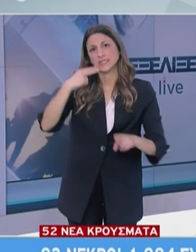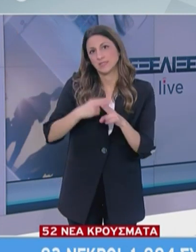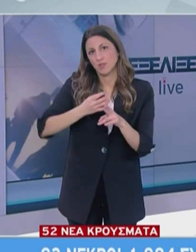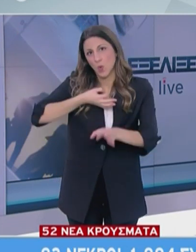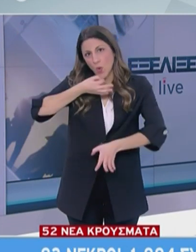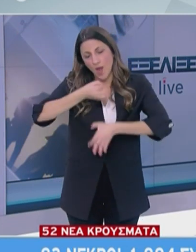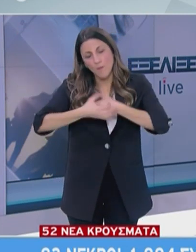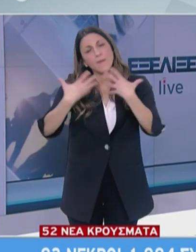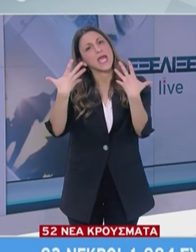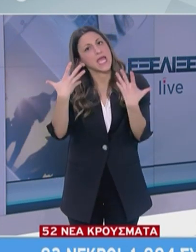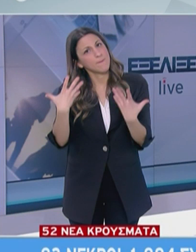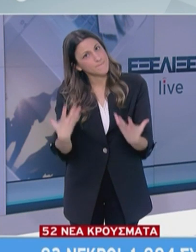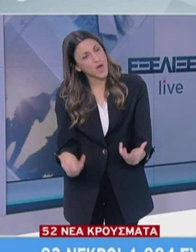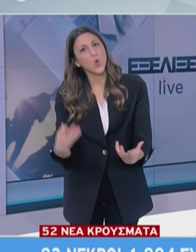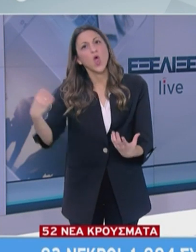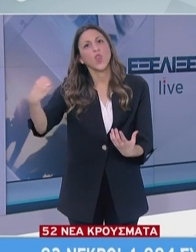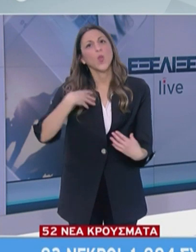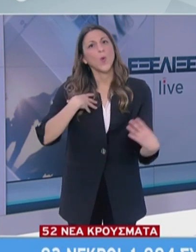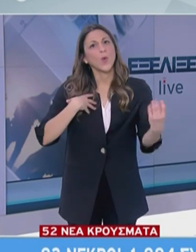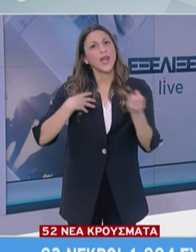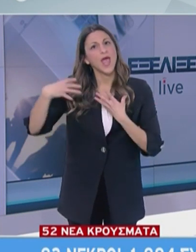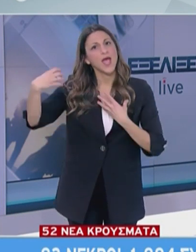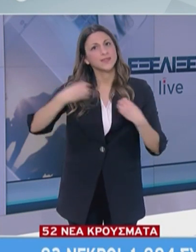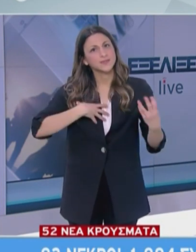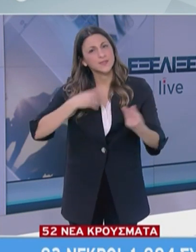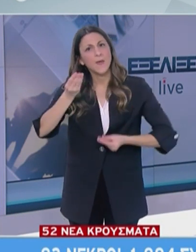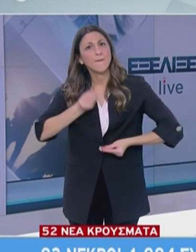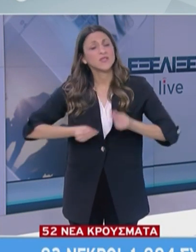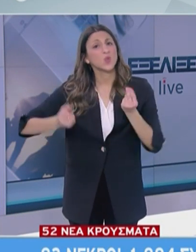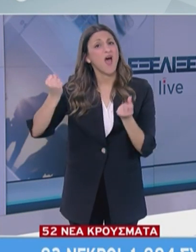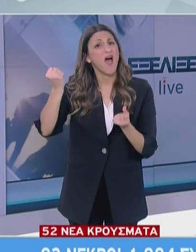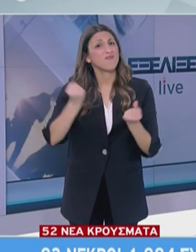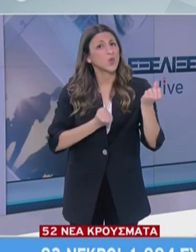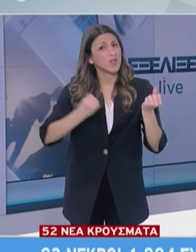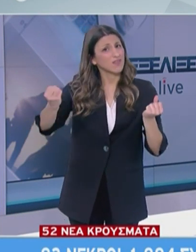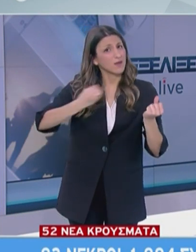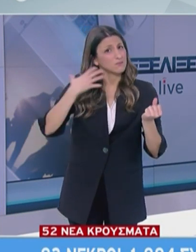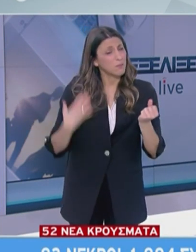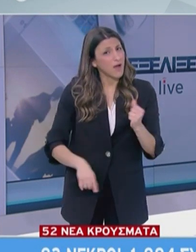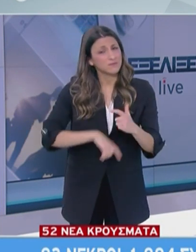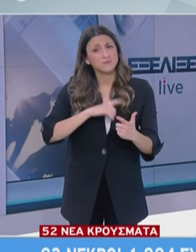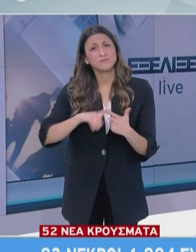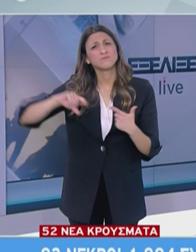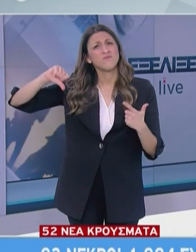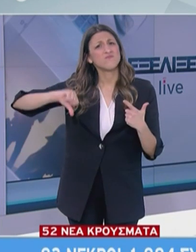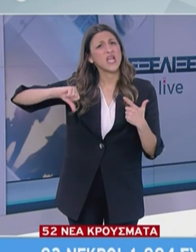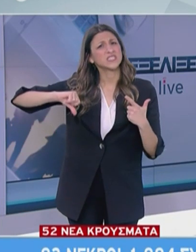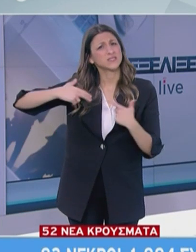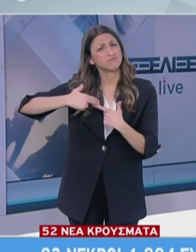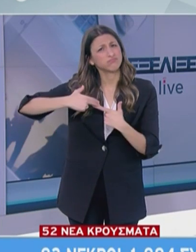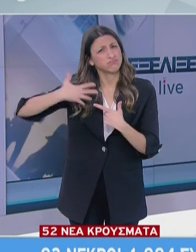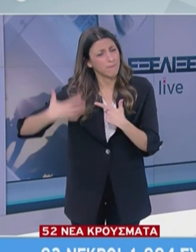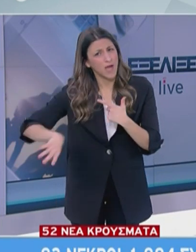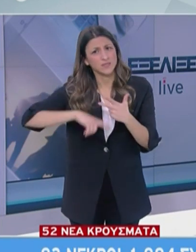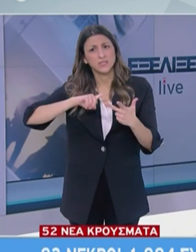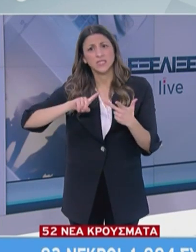αναφέρουμε ότι υπάρχουν ήδη δωρεές, κυρίως σε ό,τι αφορά τα αυτοκίνητα, σε ό,τι αφορά τα καύσιμα των αυτοκινήτων